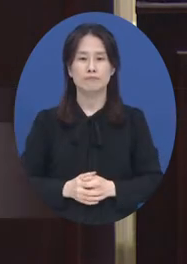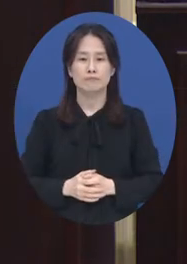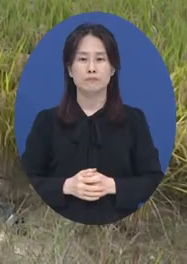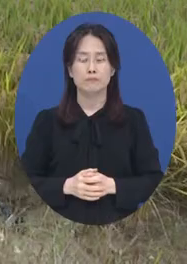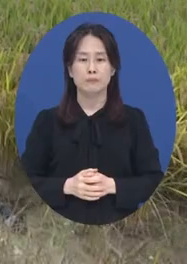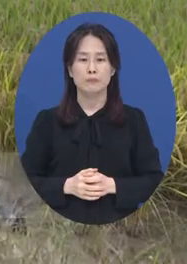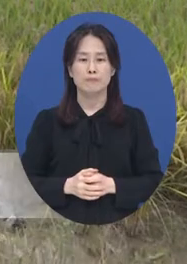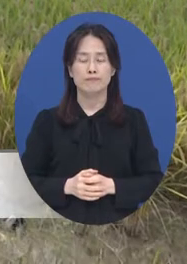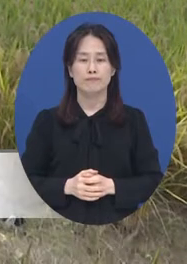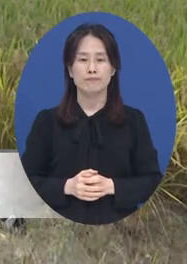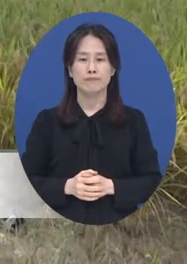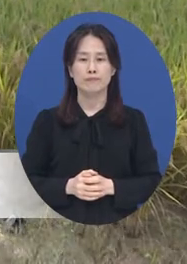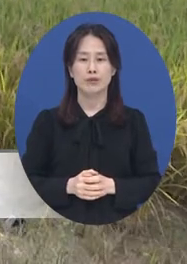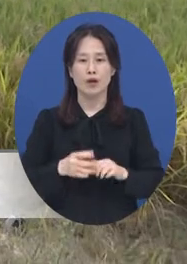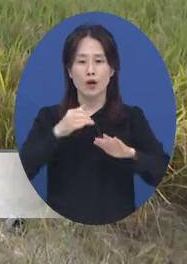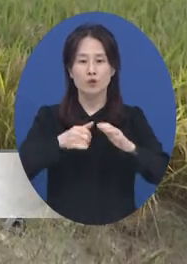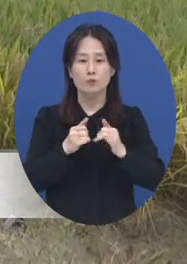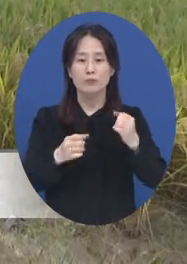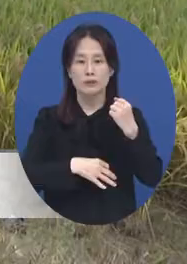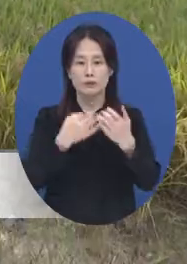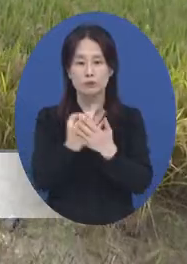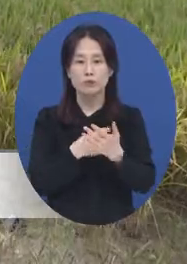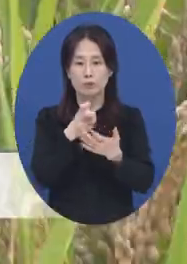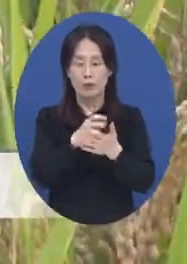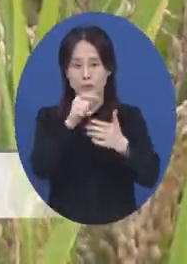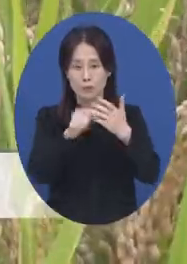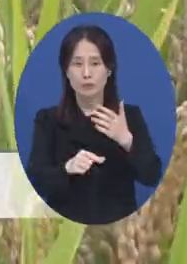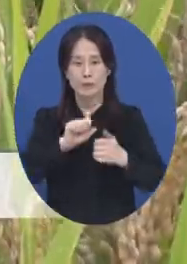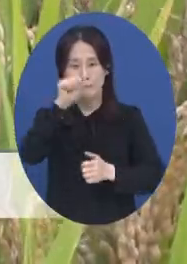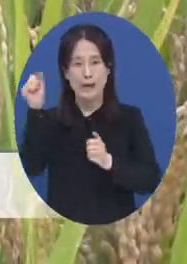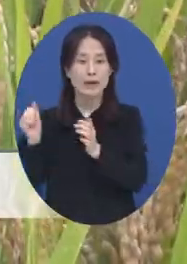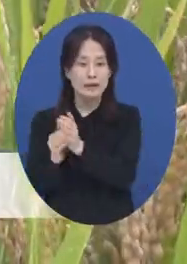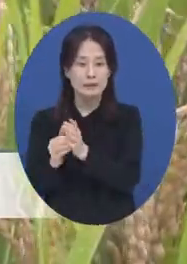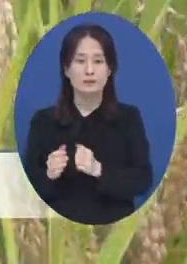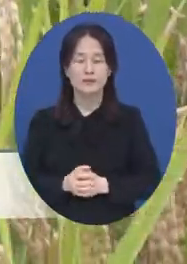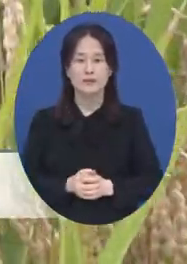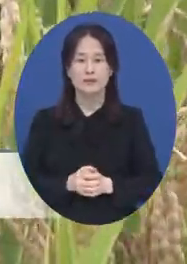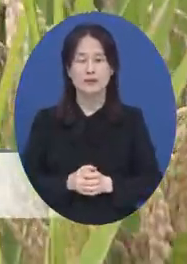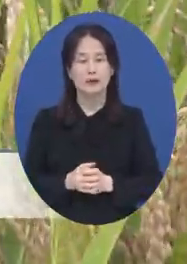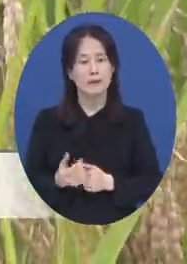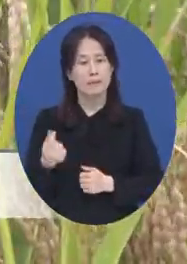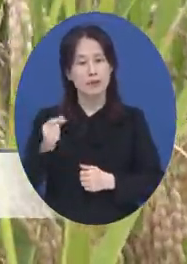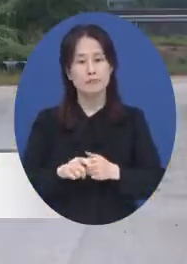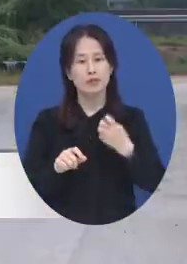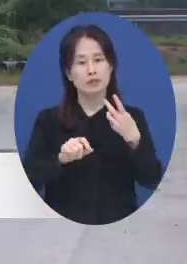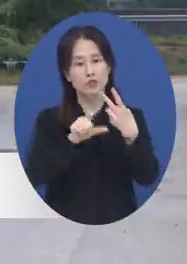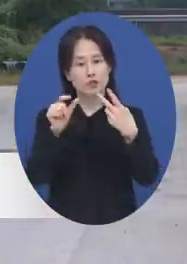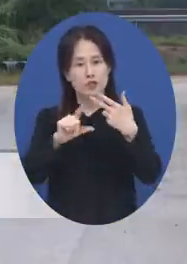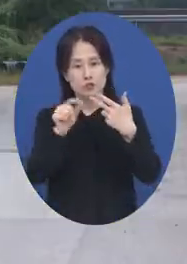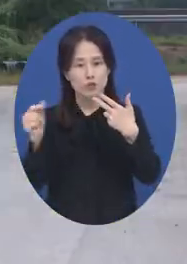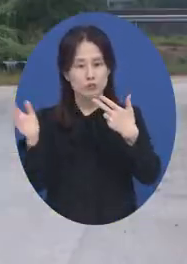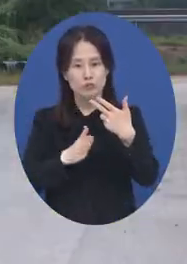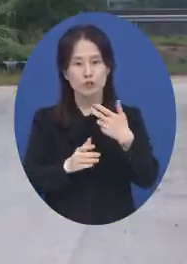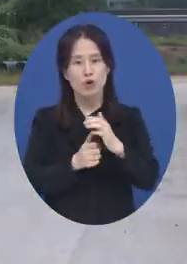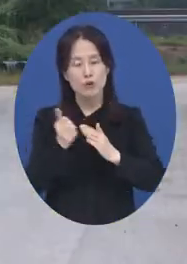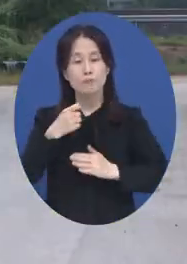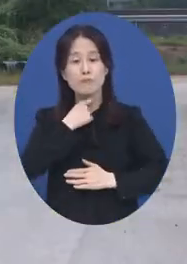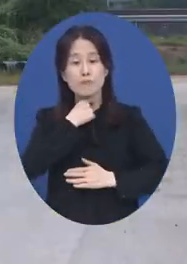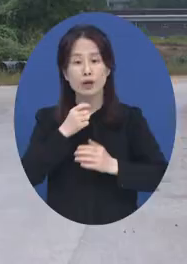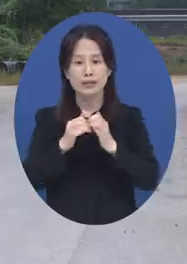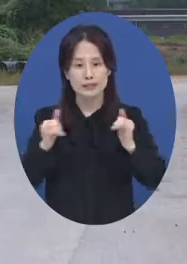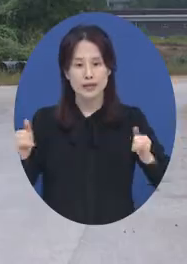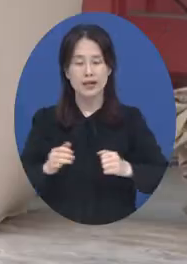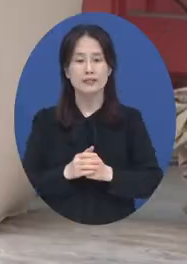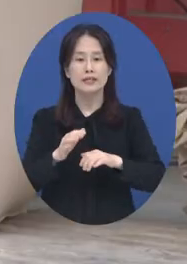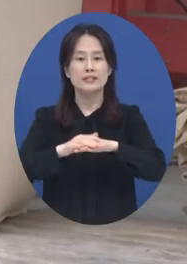하겠습니다 경우도 동민 기본소득 지원 소리 아니 각 열겠습니다 이에 따라 이르면 올 하반기부터 희망 시 군의 한해